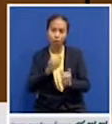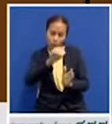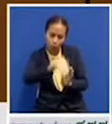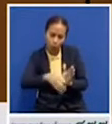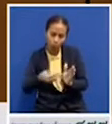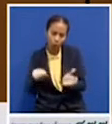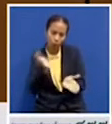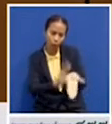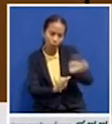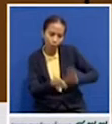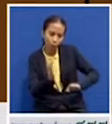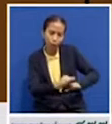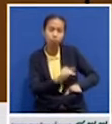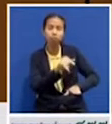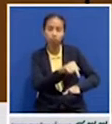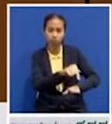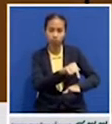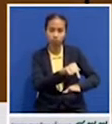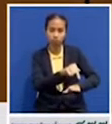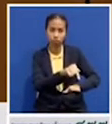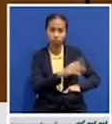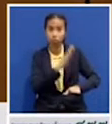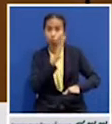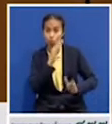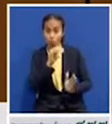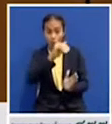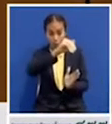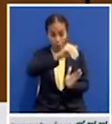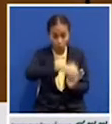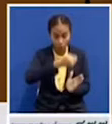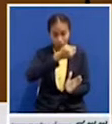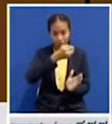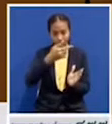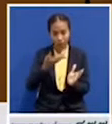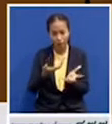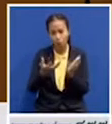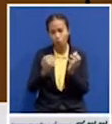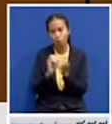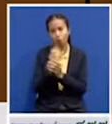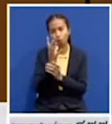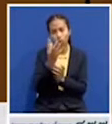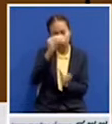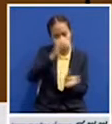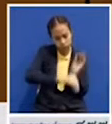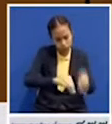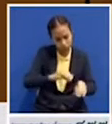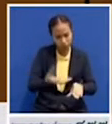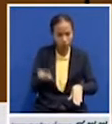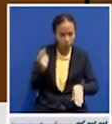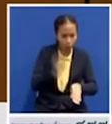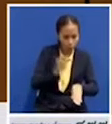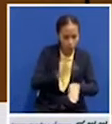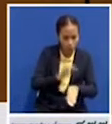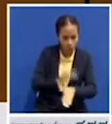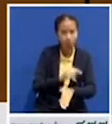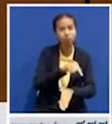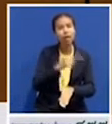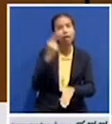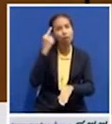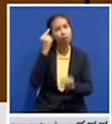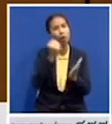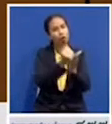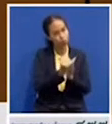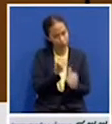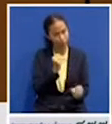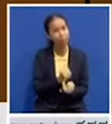ซึ่งว่ากันว่าวิธีการขุดกบฝังนั้นจะแก้โรคไอ้ใบด่างในมันสำปะหลังได้นะครับแต่ต่